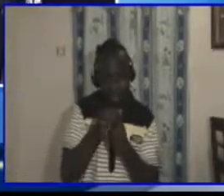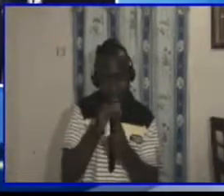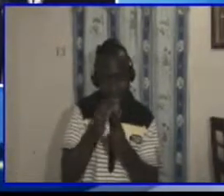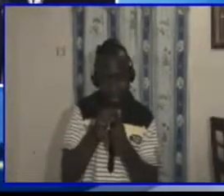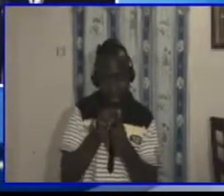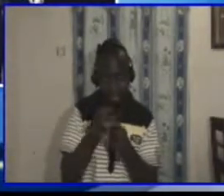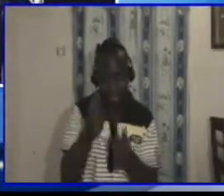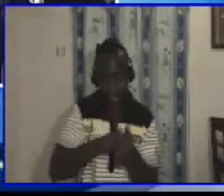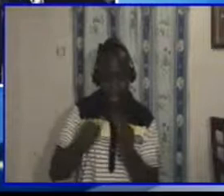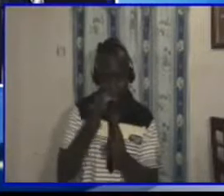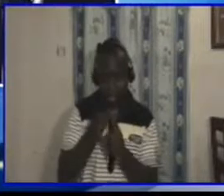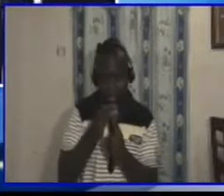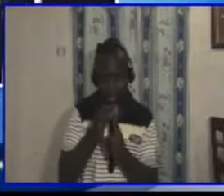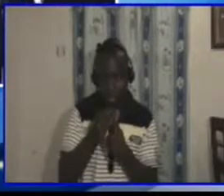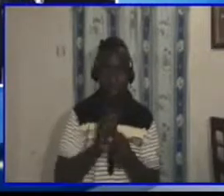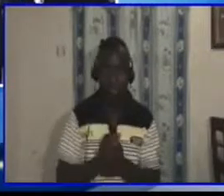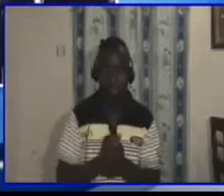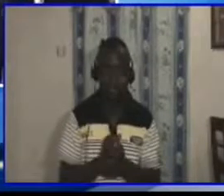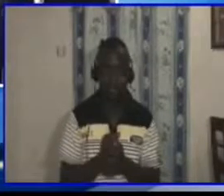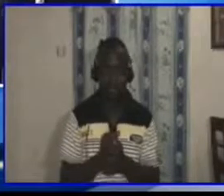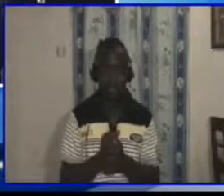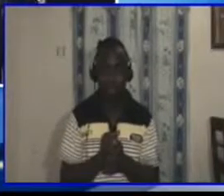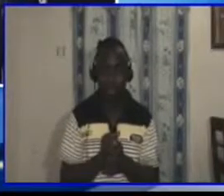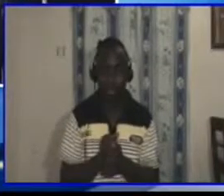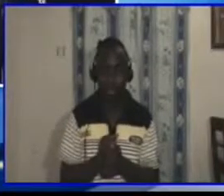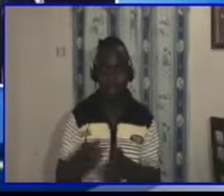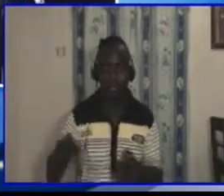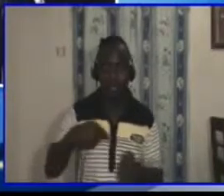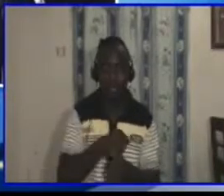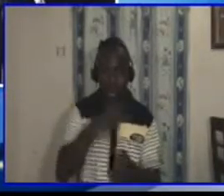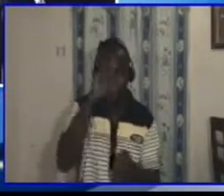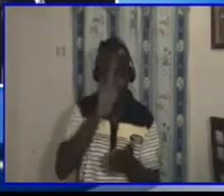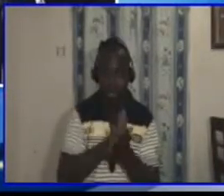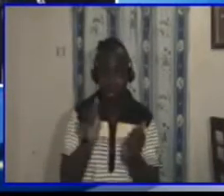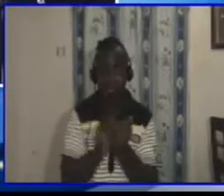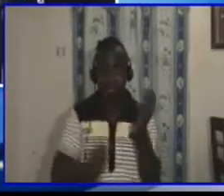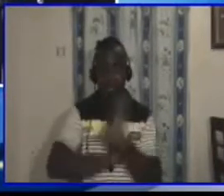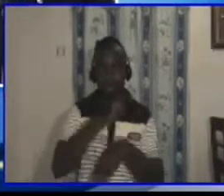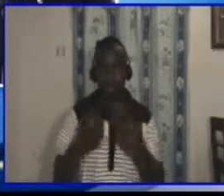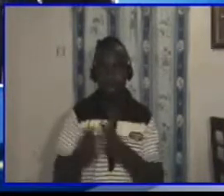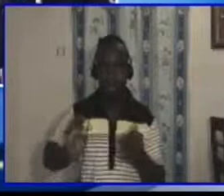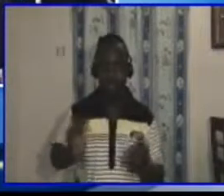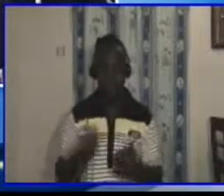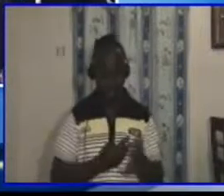ma di ogni parola di ogni parola